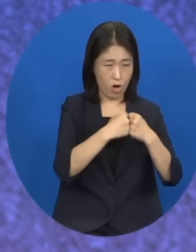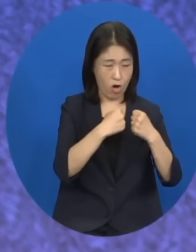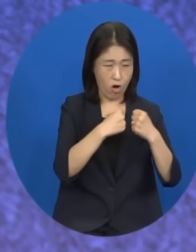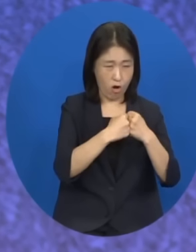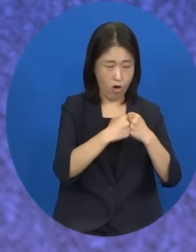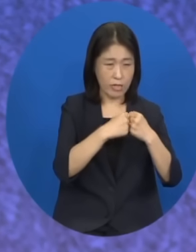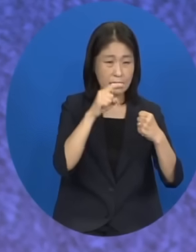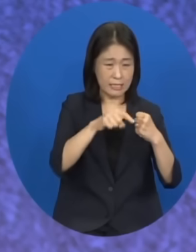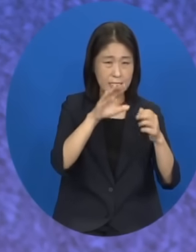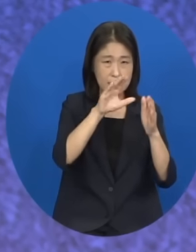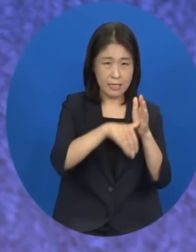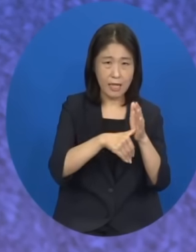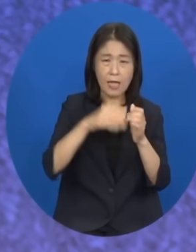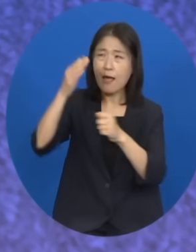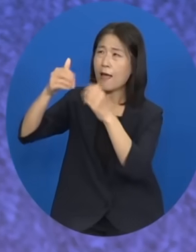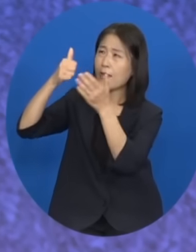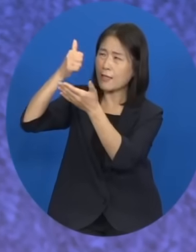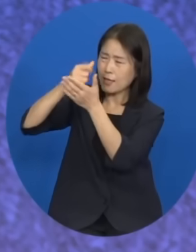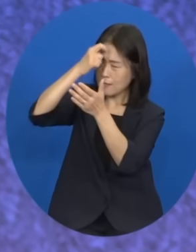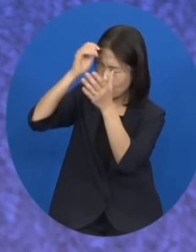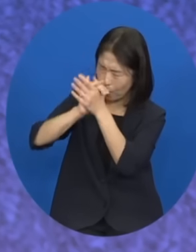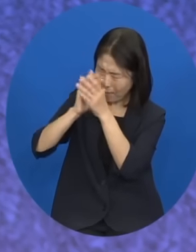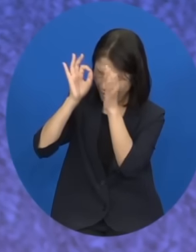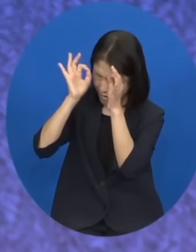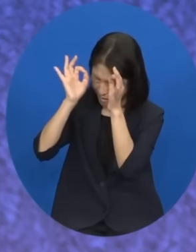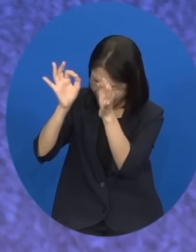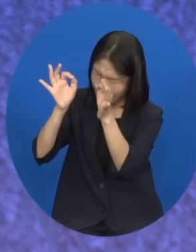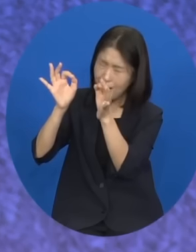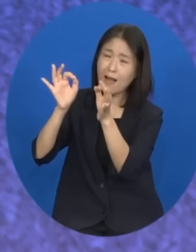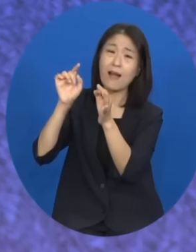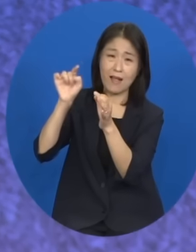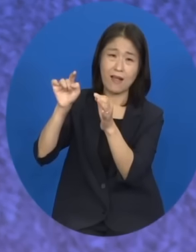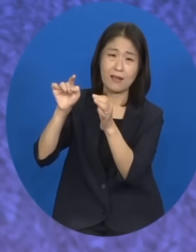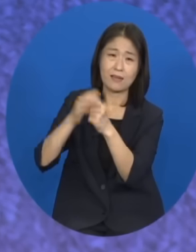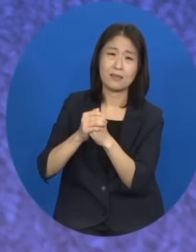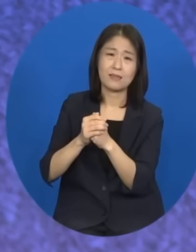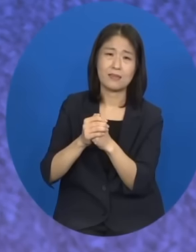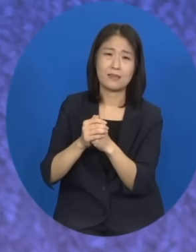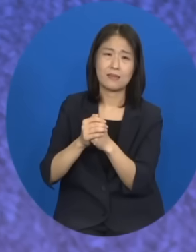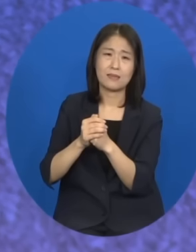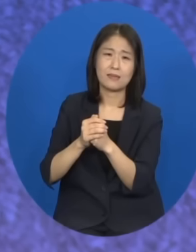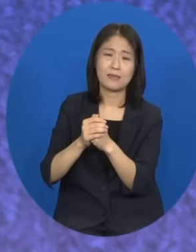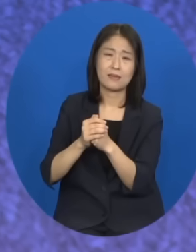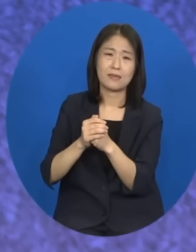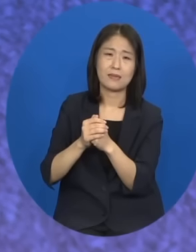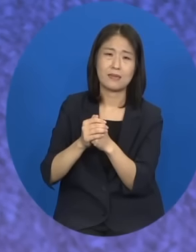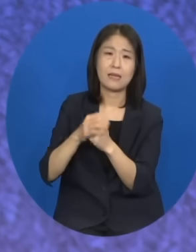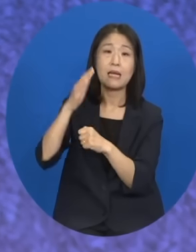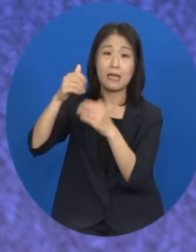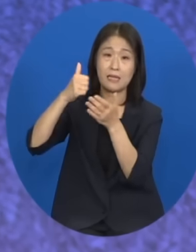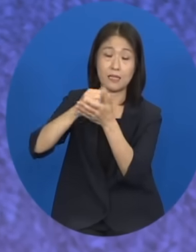말씀을 드리면서 주님의 역사를 구하는 기도자로 쓰임을 받았던 것.